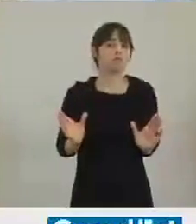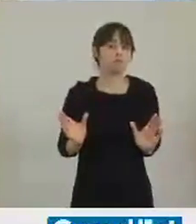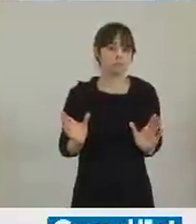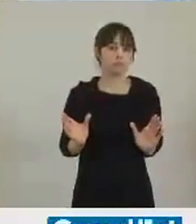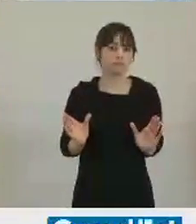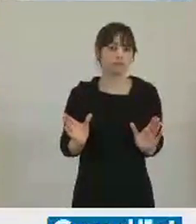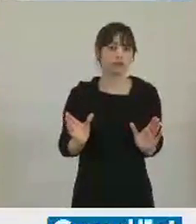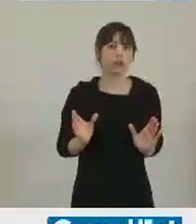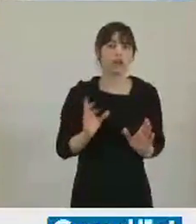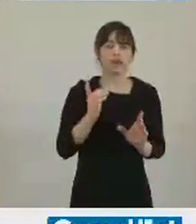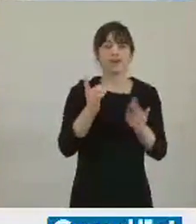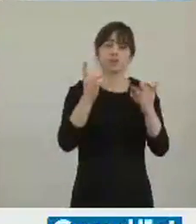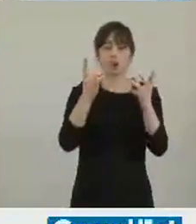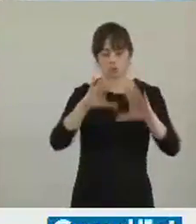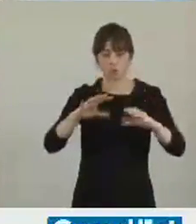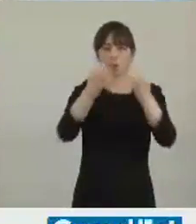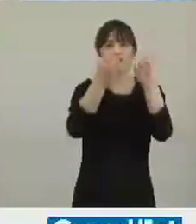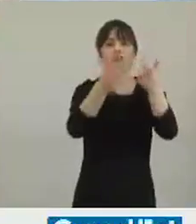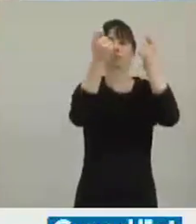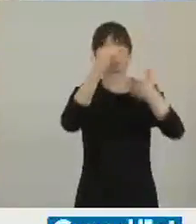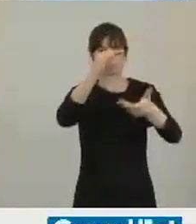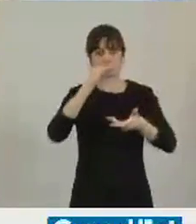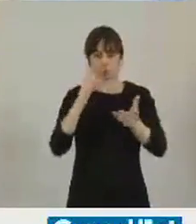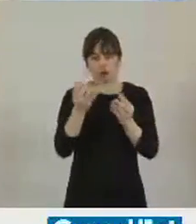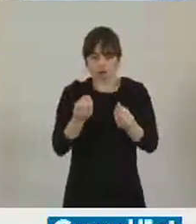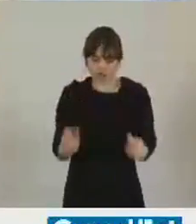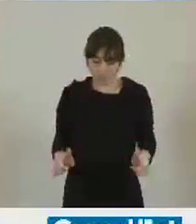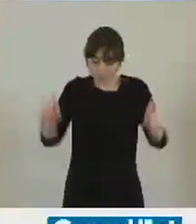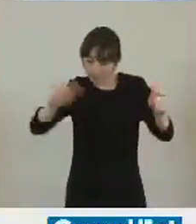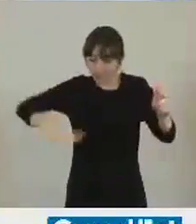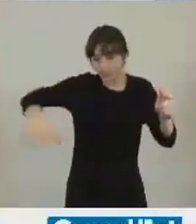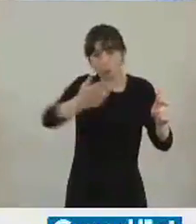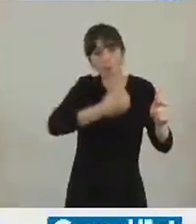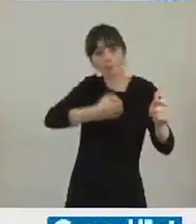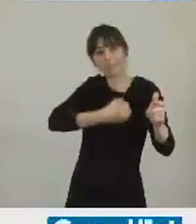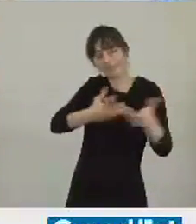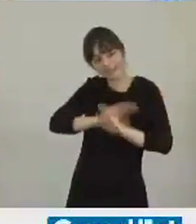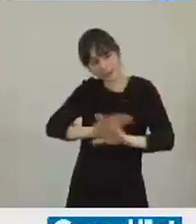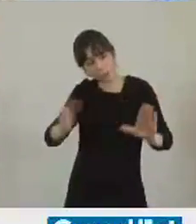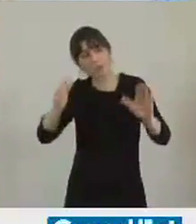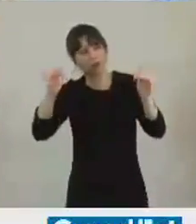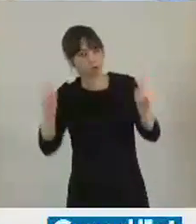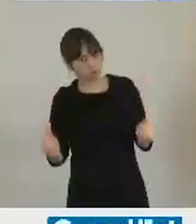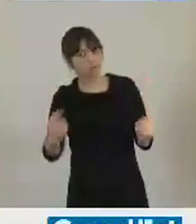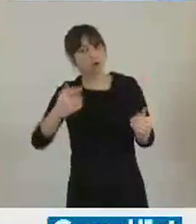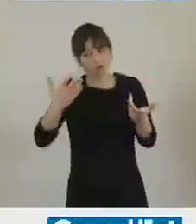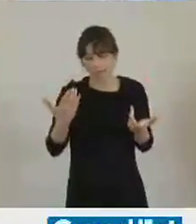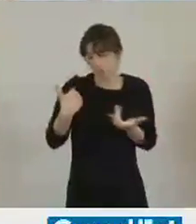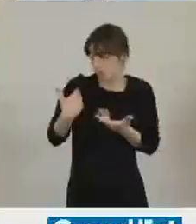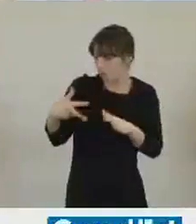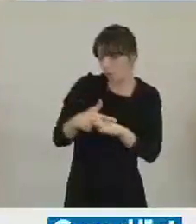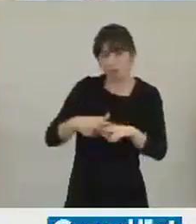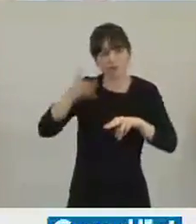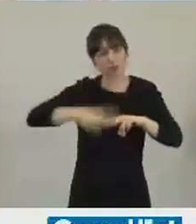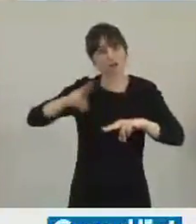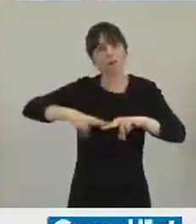en transfert de compétences que des murs et des trous qui sont dedans. Néanmoins, nous engageons les travaux nécessaires